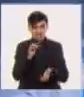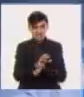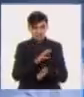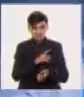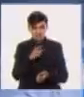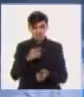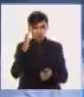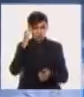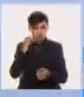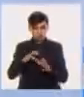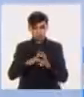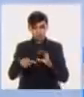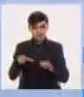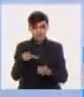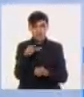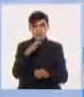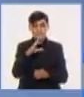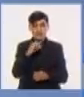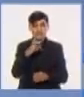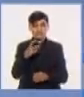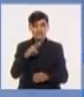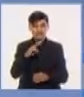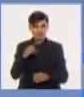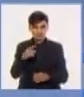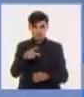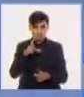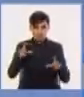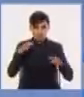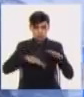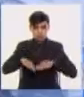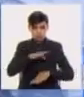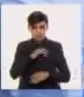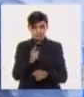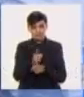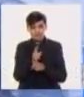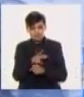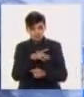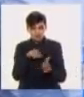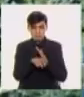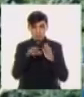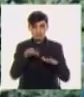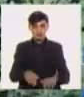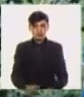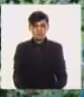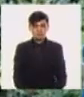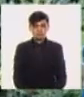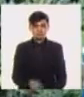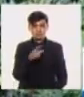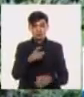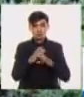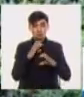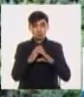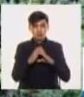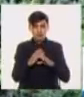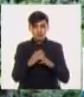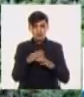черная жижа сливается в речку Веснянку. Когда-то в ней купались люди и ловили рыбу. Эта труба вообще